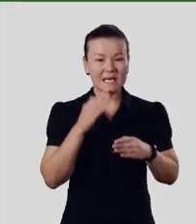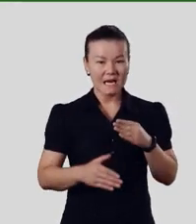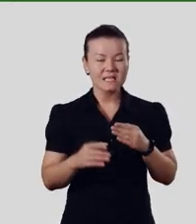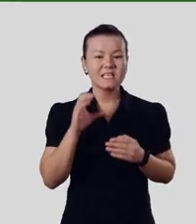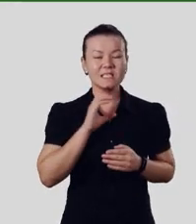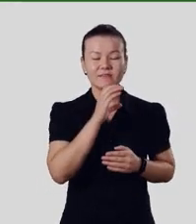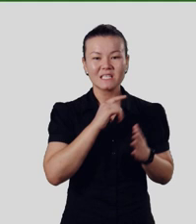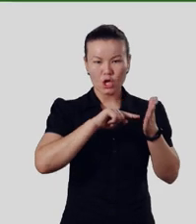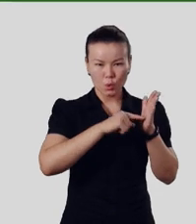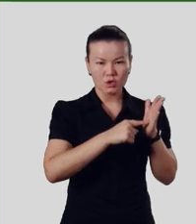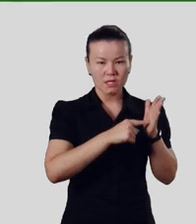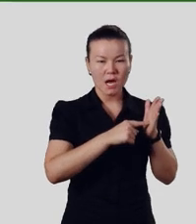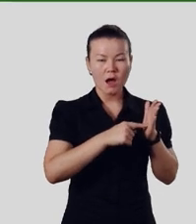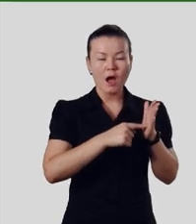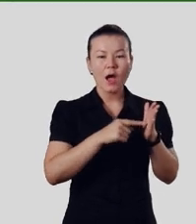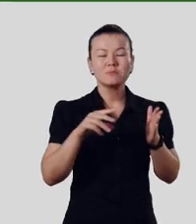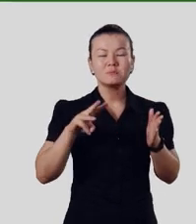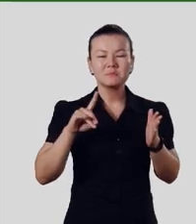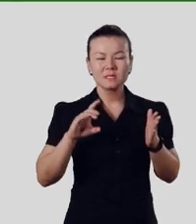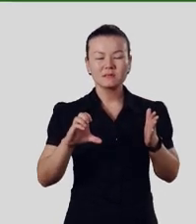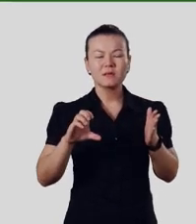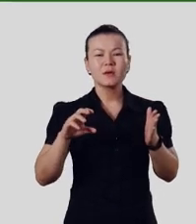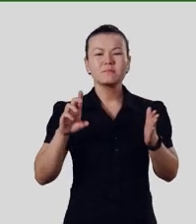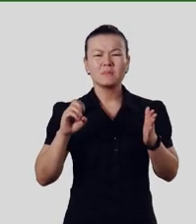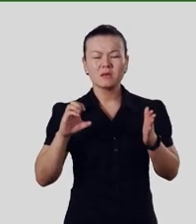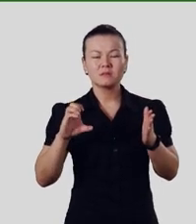Крайняя северная точка – мыс Бенсека.